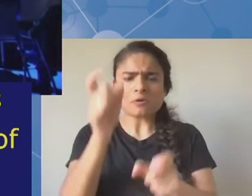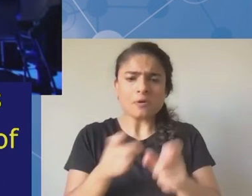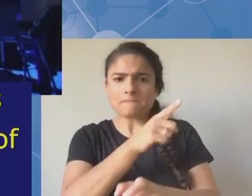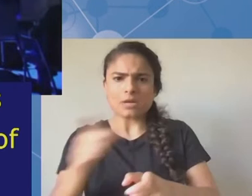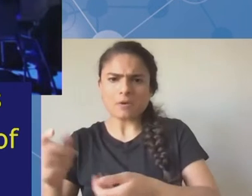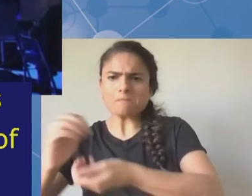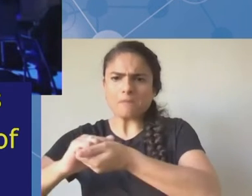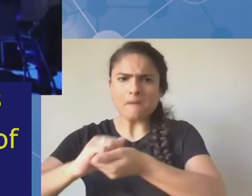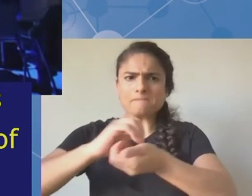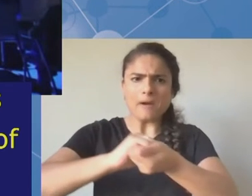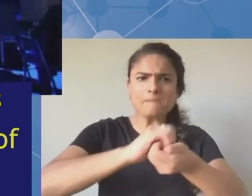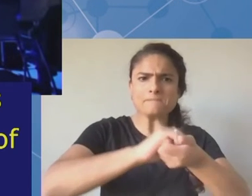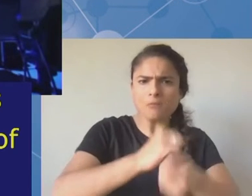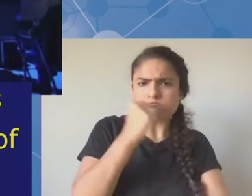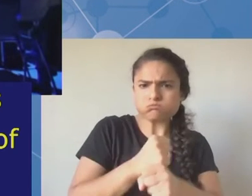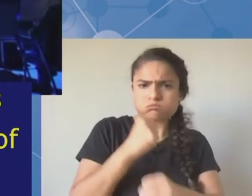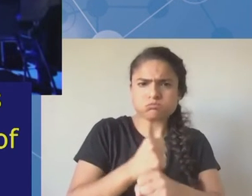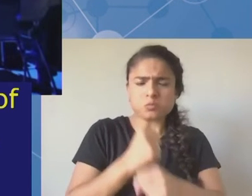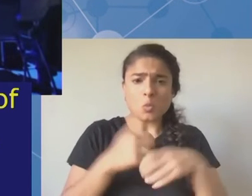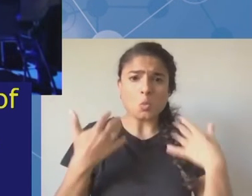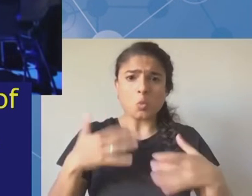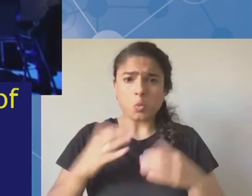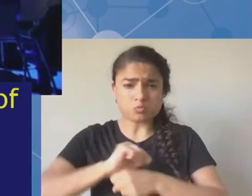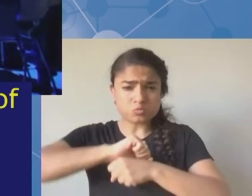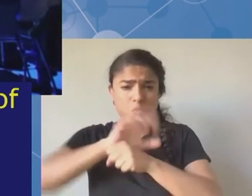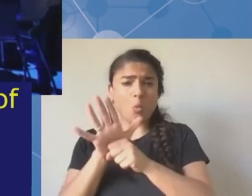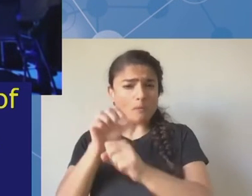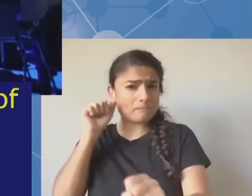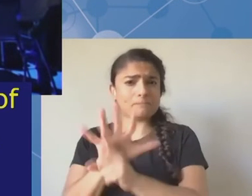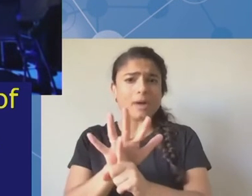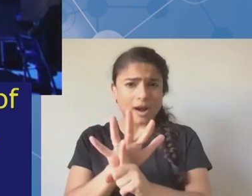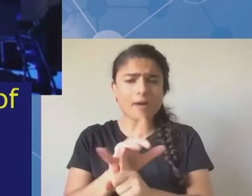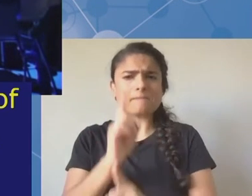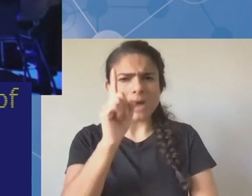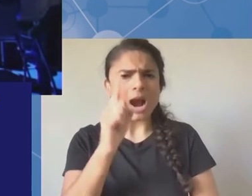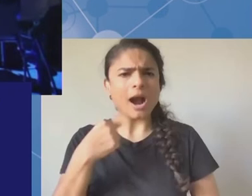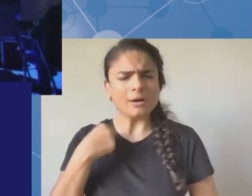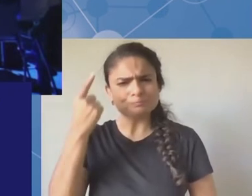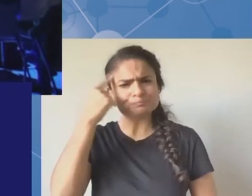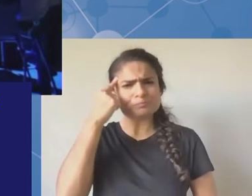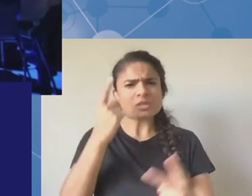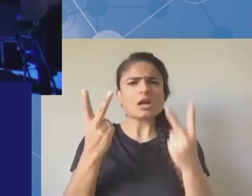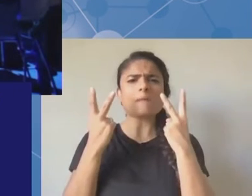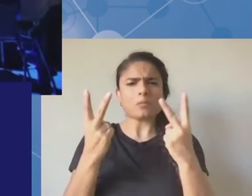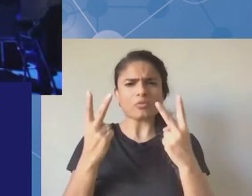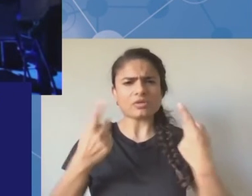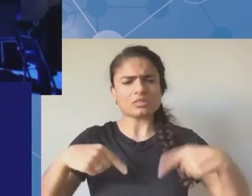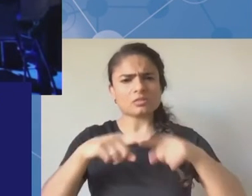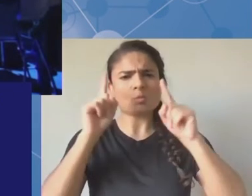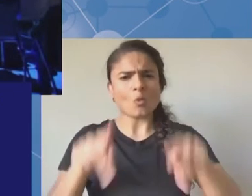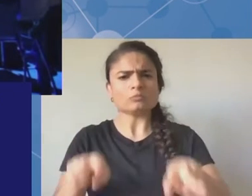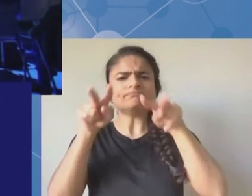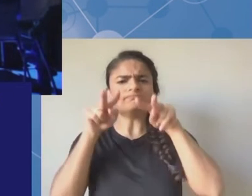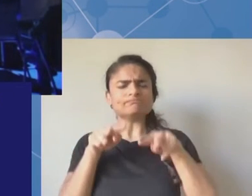секретариата IGF и также сетей ANRI по укреплению сотрудничества с